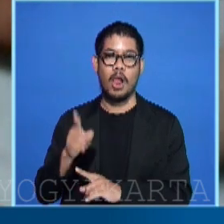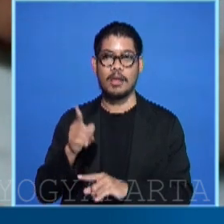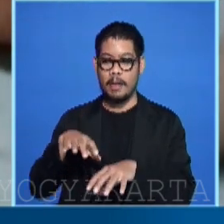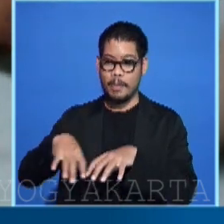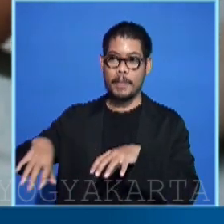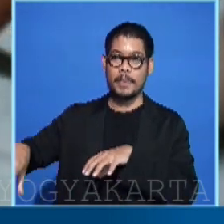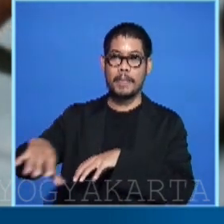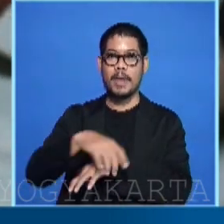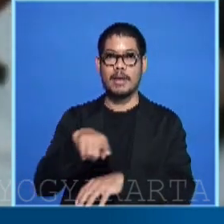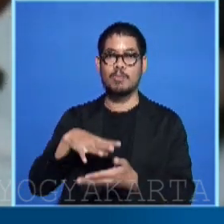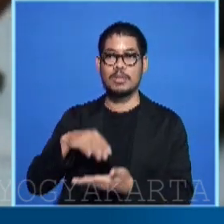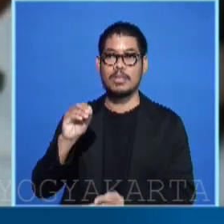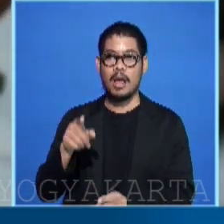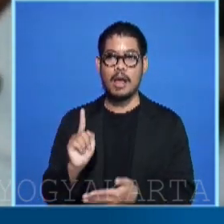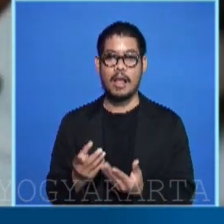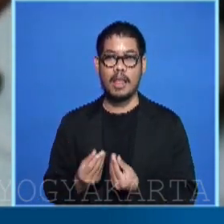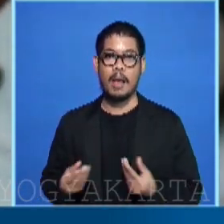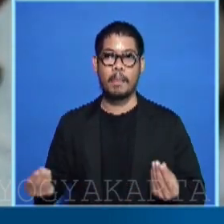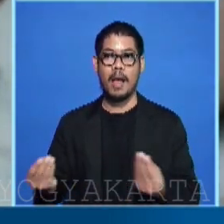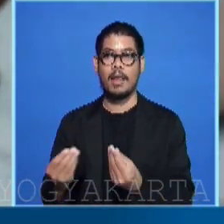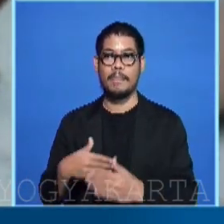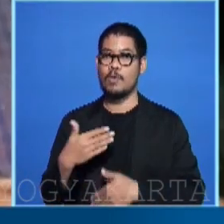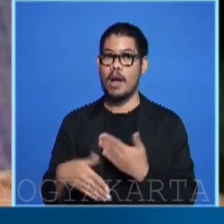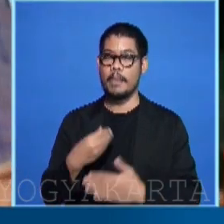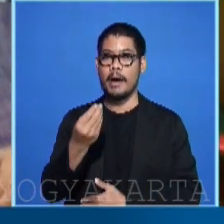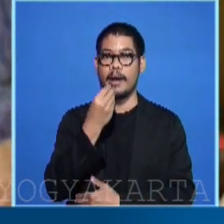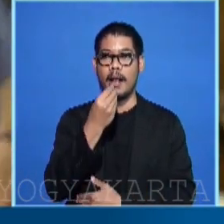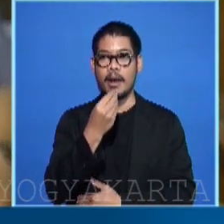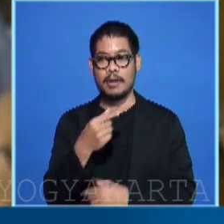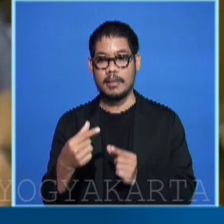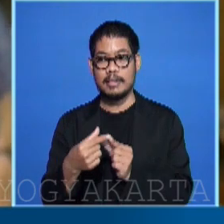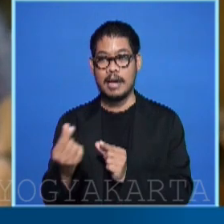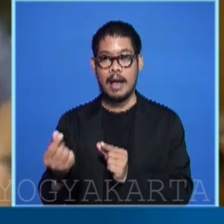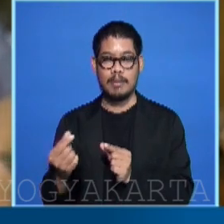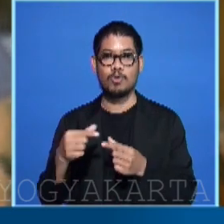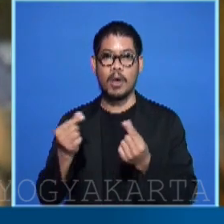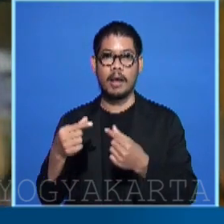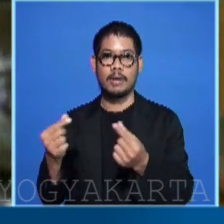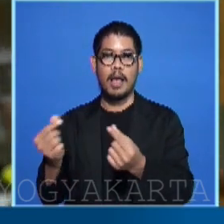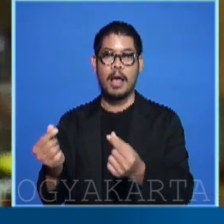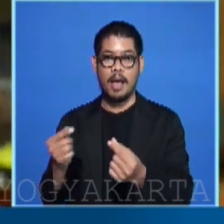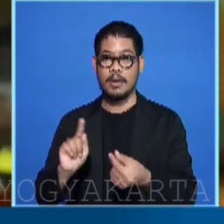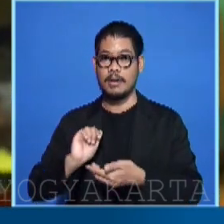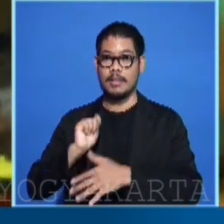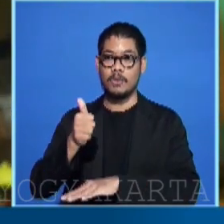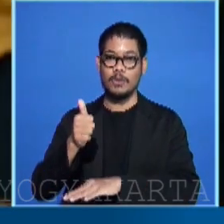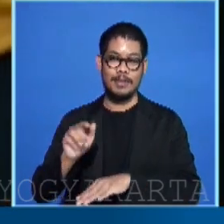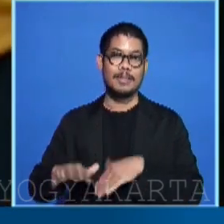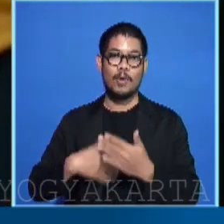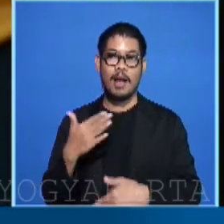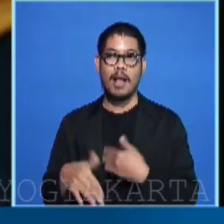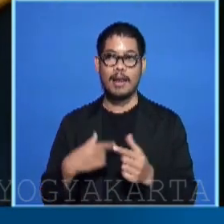satu sentra tanaman dan olahan lidah buaya di DIY. Ketua Asosiasi Lidah Buaya DIY, Ferdinand Sahat Parulian